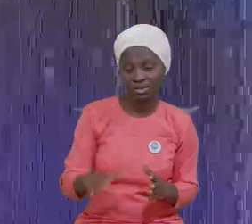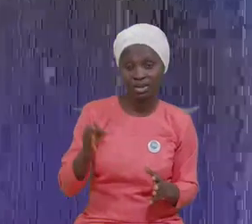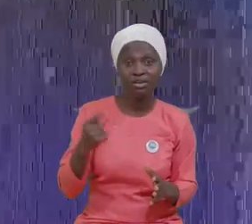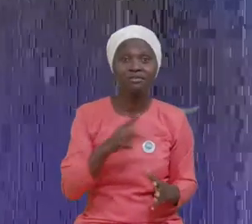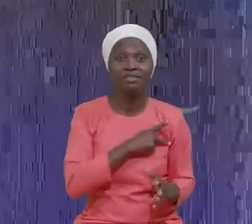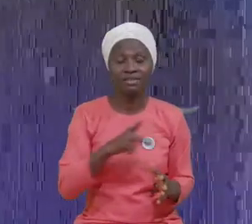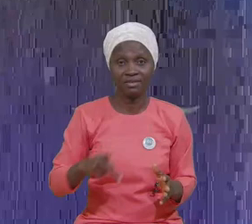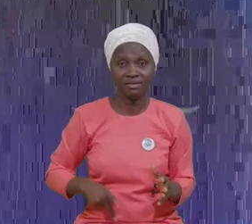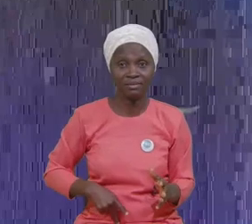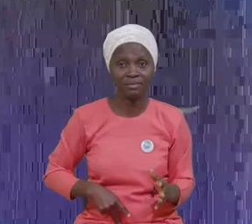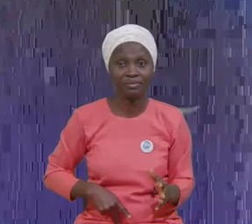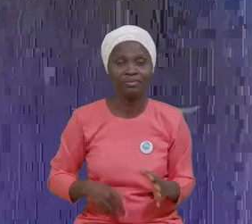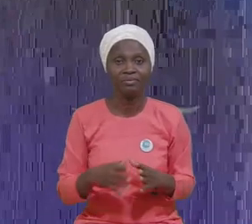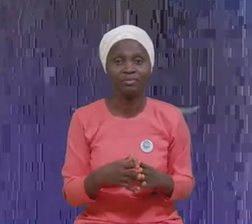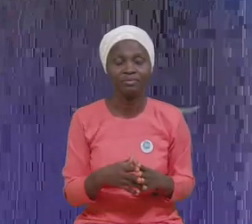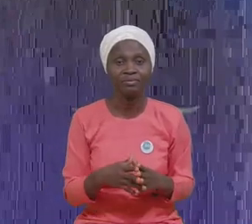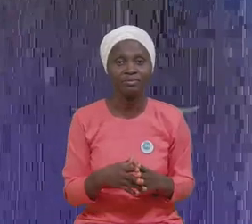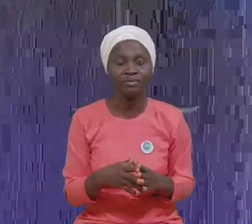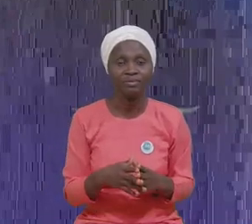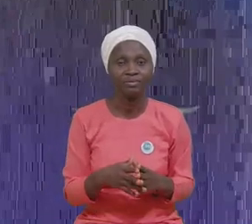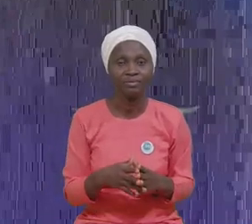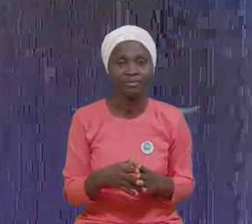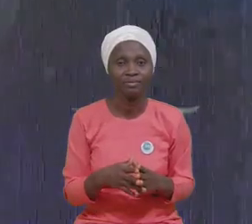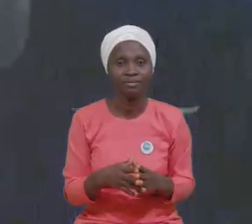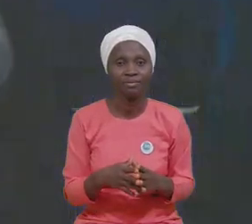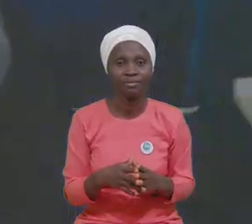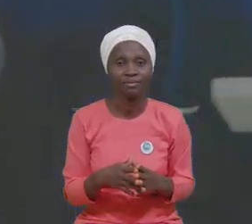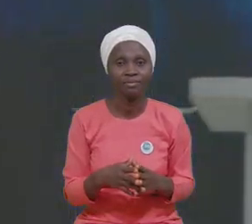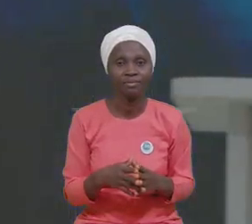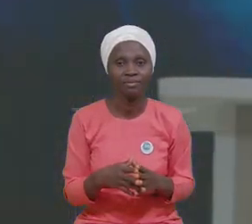Un enfant du roi, où est-ce que je vais m'asseoir?